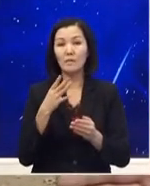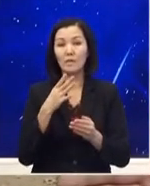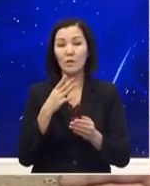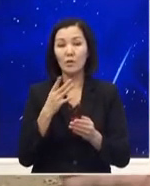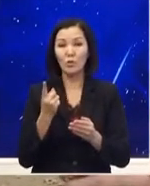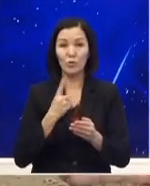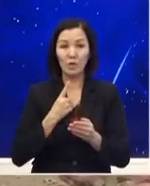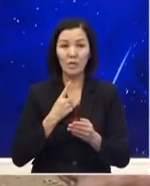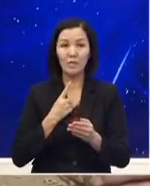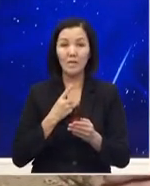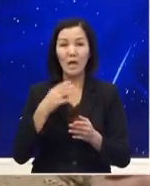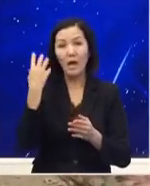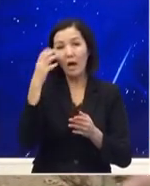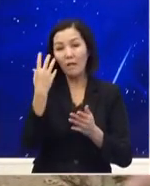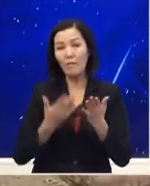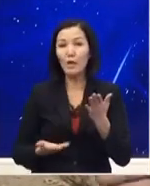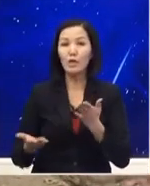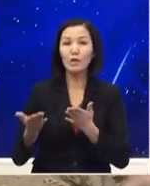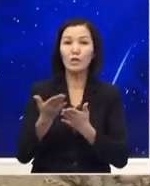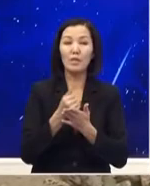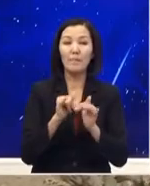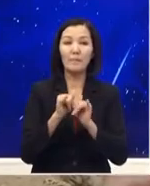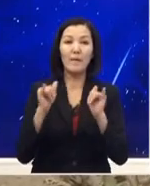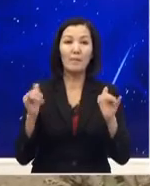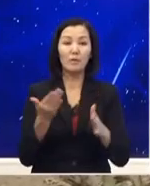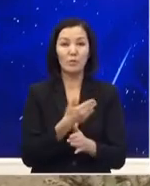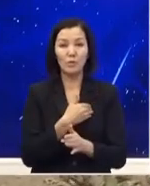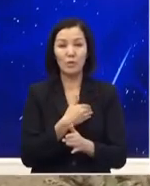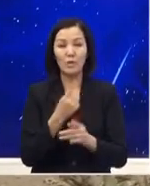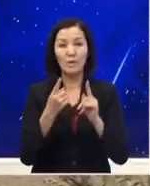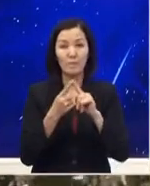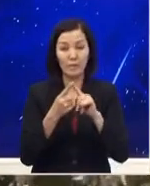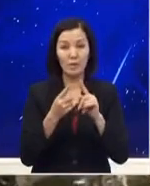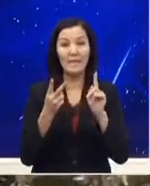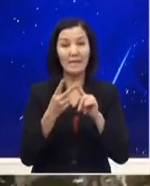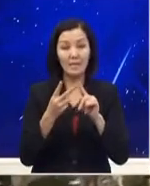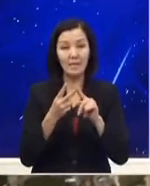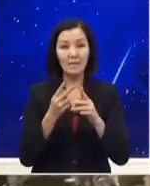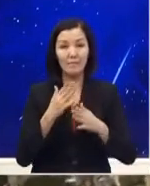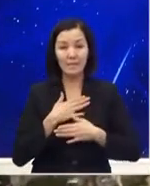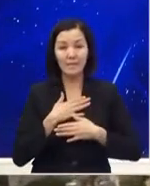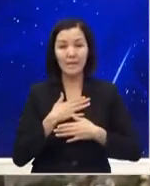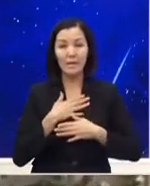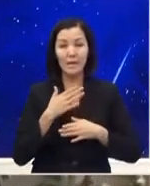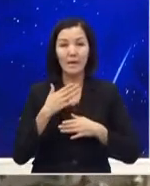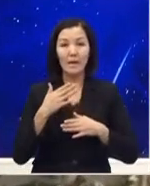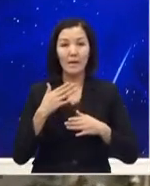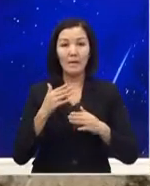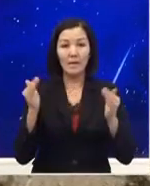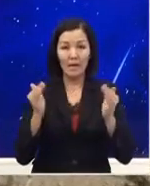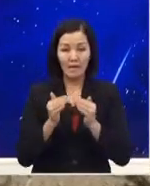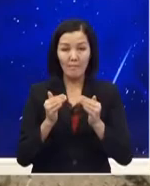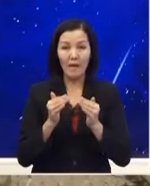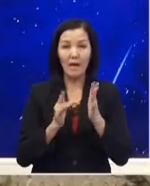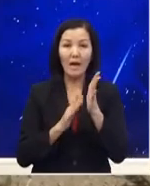жоспарланған өнімді алу, арманғара ұқсату осы бір жоспар. Екінші, біздің өндіретін көшеттерімізді, осы сивер